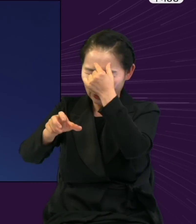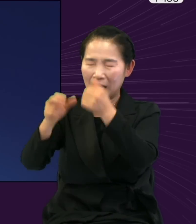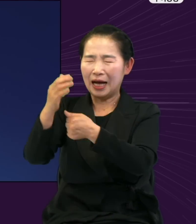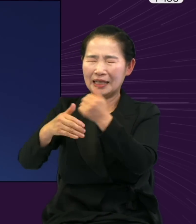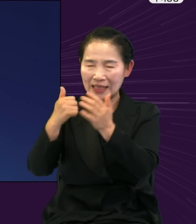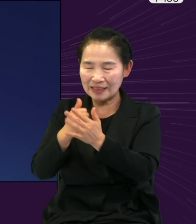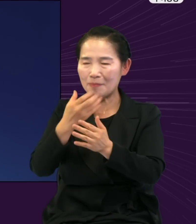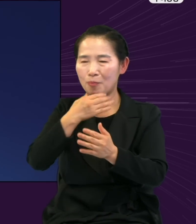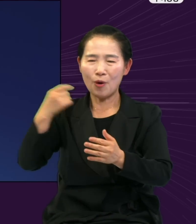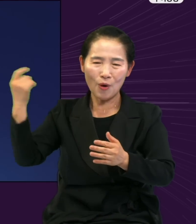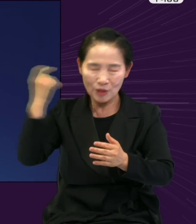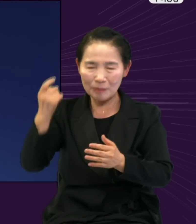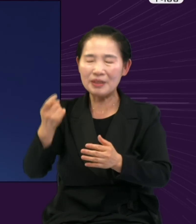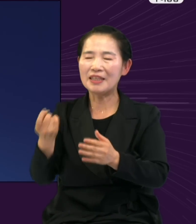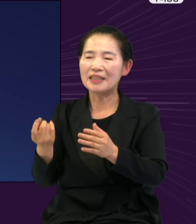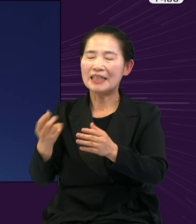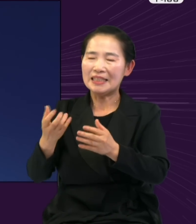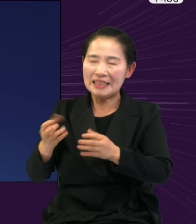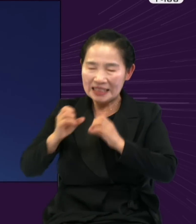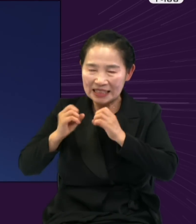복음을 실어 나르는 차가 되게 해주세요.